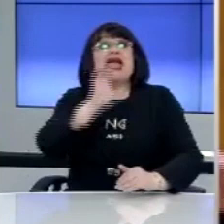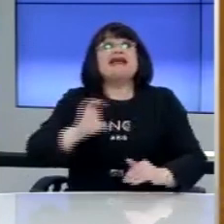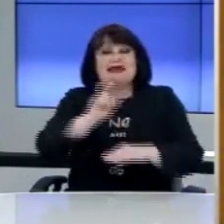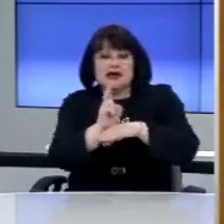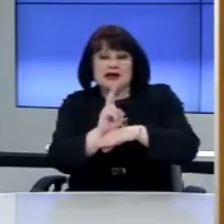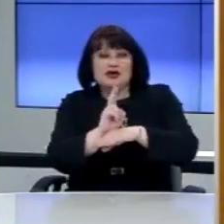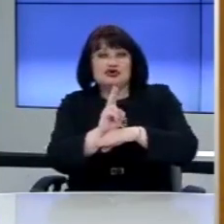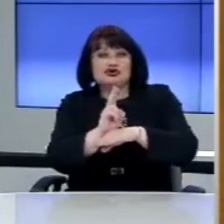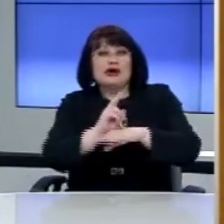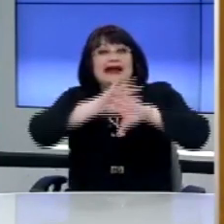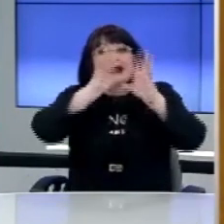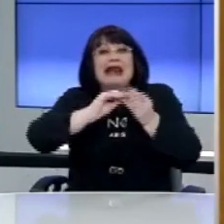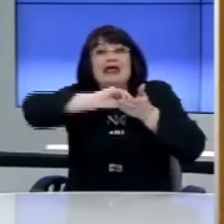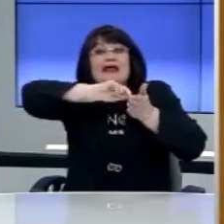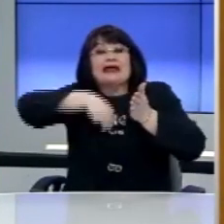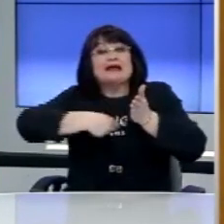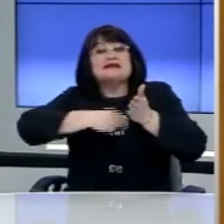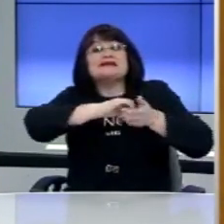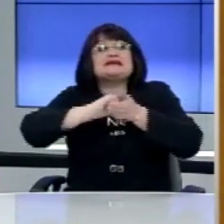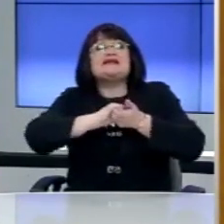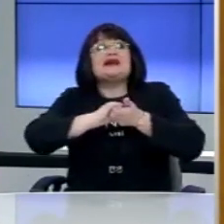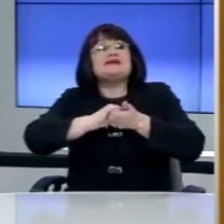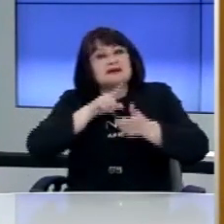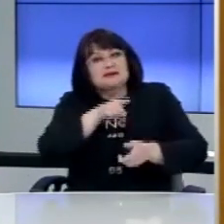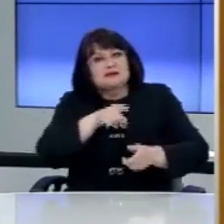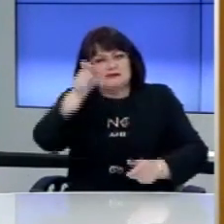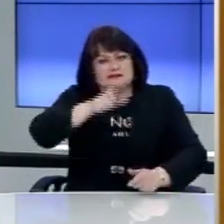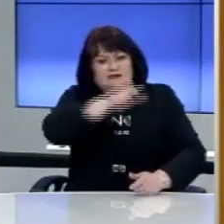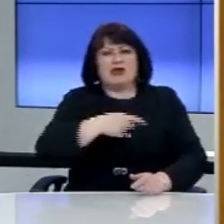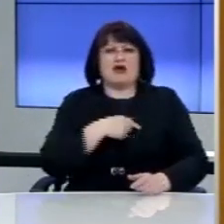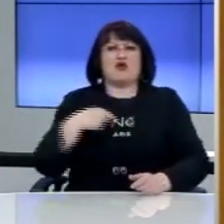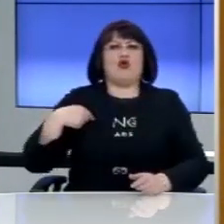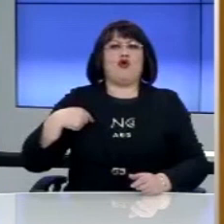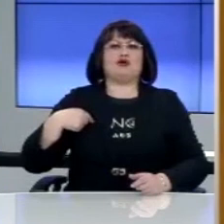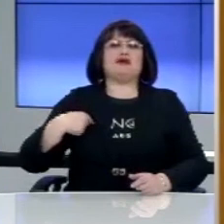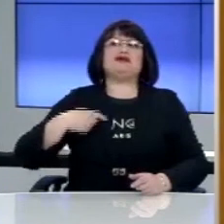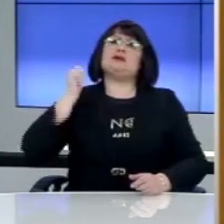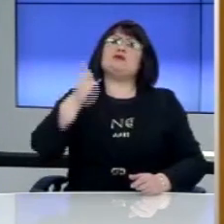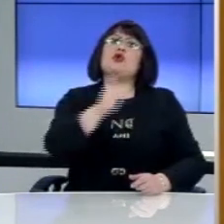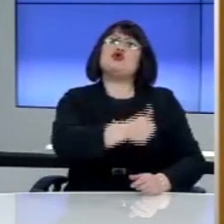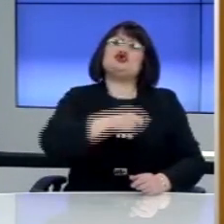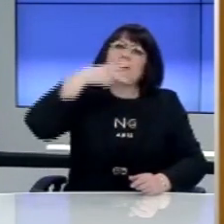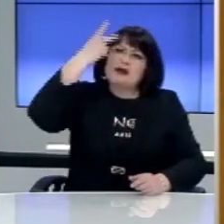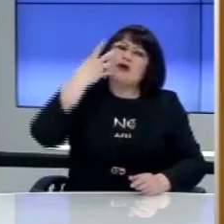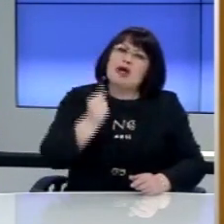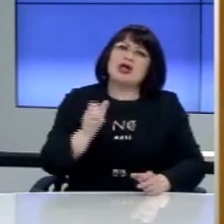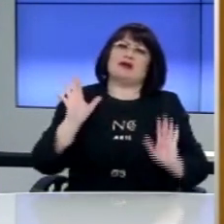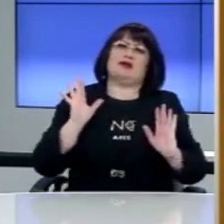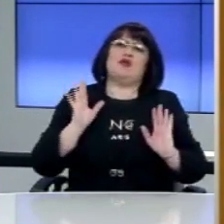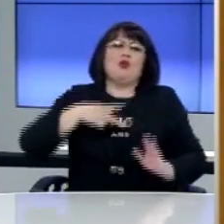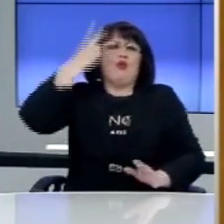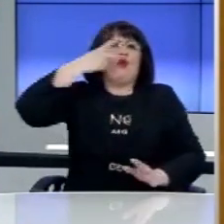τις κλαδικές συμβάσεις, όπου δίνεται στον κάθε εργοδότη η απόλυτη ευχέρεια κίνησης, το δικαίωμα